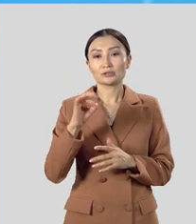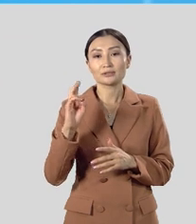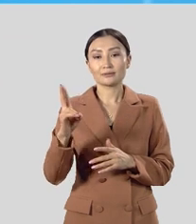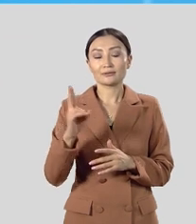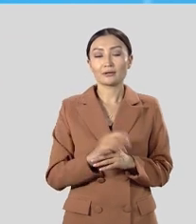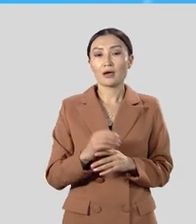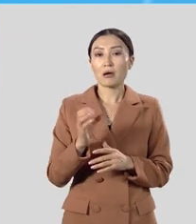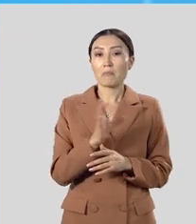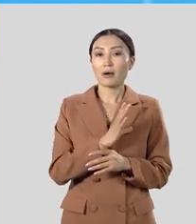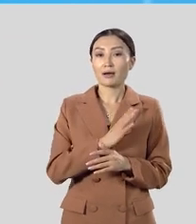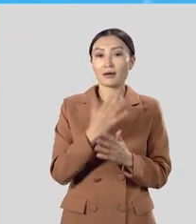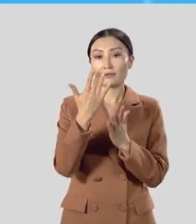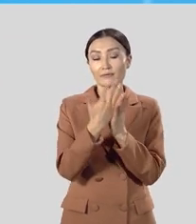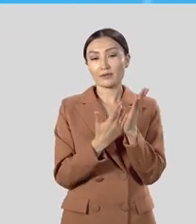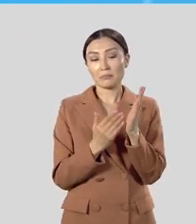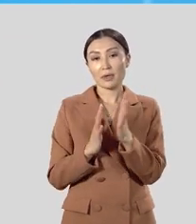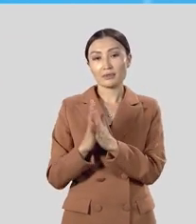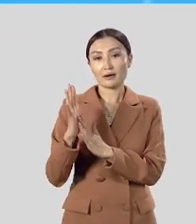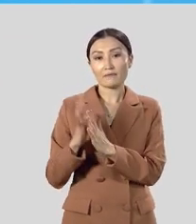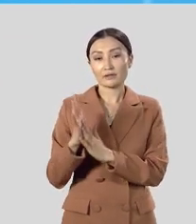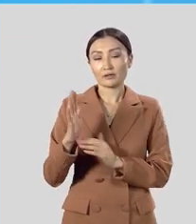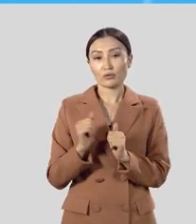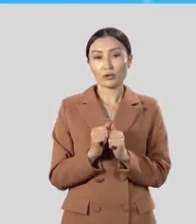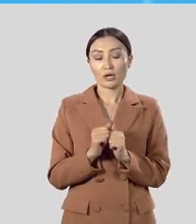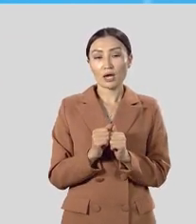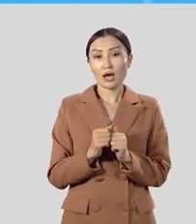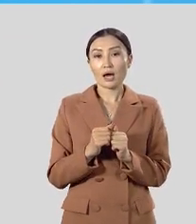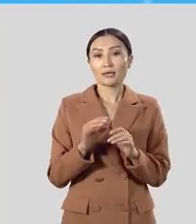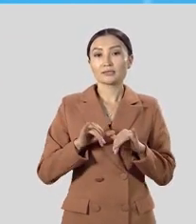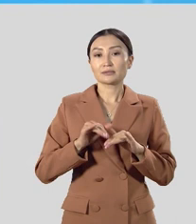бересклет. Богат видами и травяной покров.